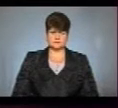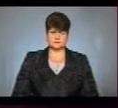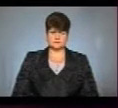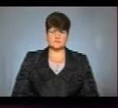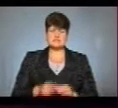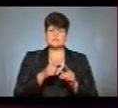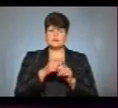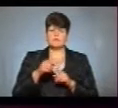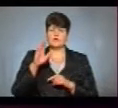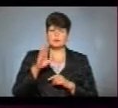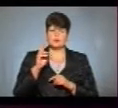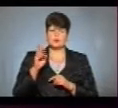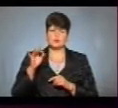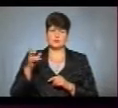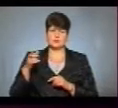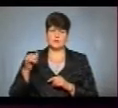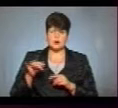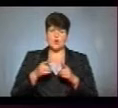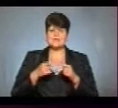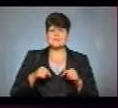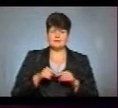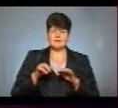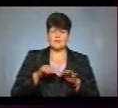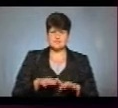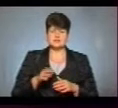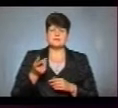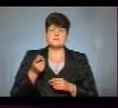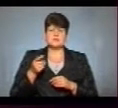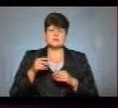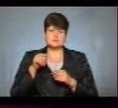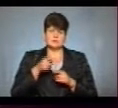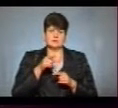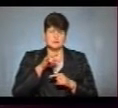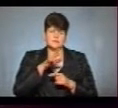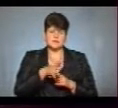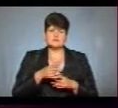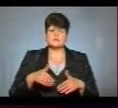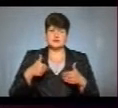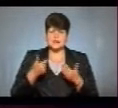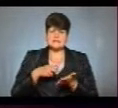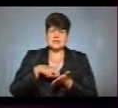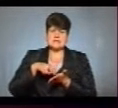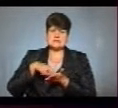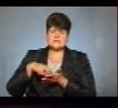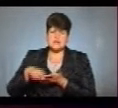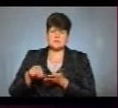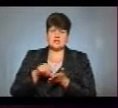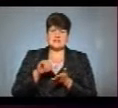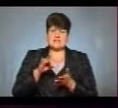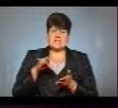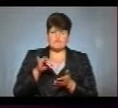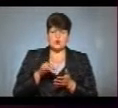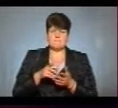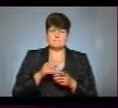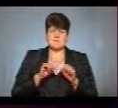За словами Володимира Когутяка, організатори акції «Justice MH17» звертаються з листами до членів Європарламенту з проханням